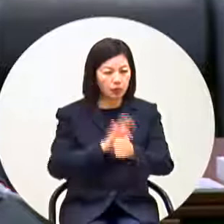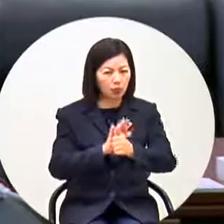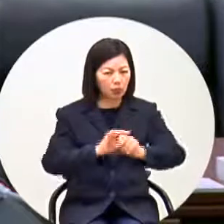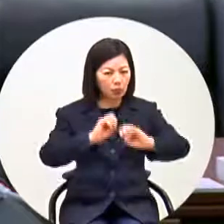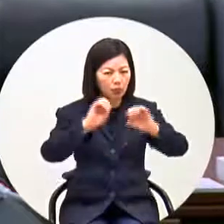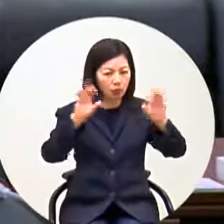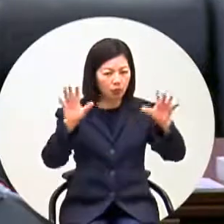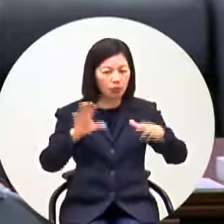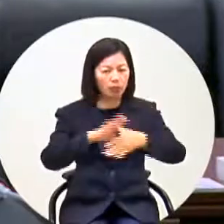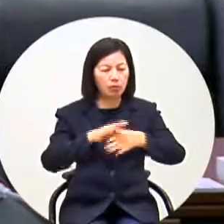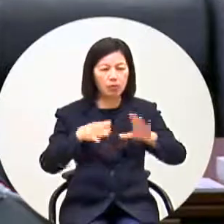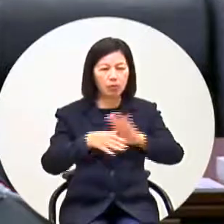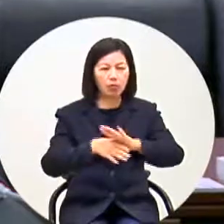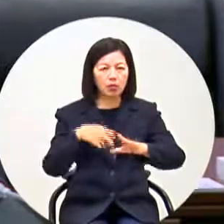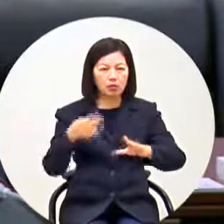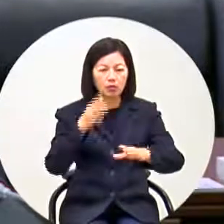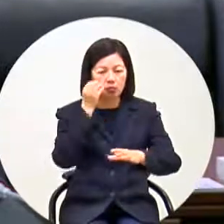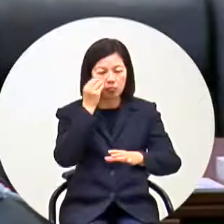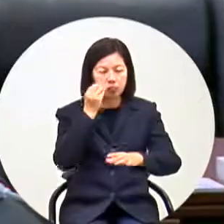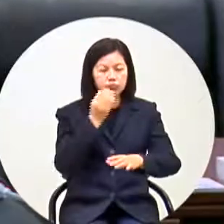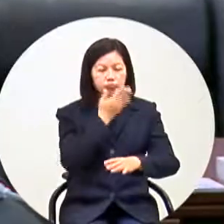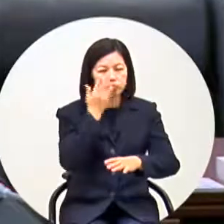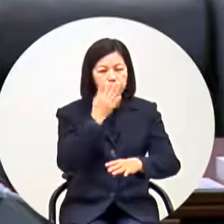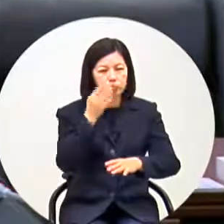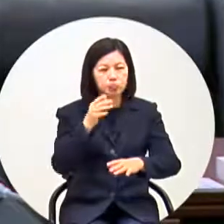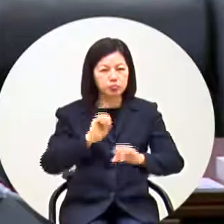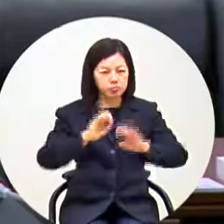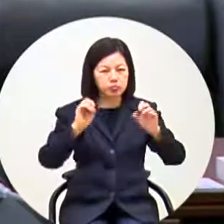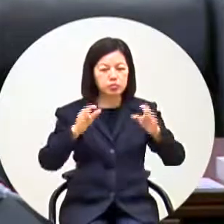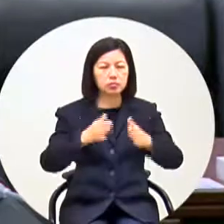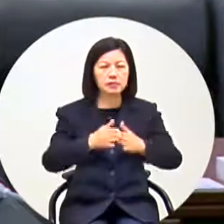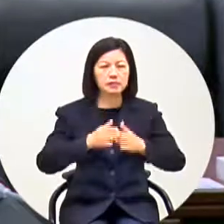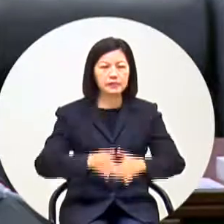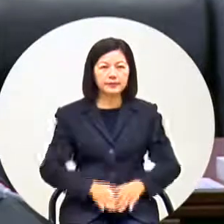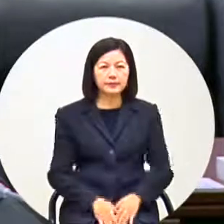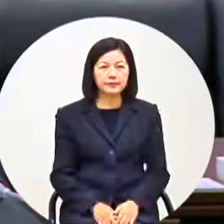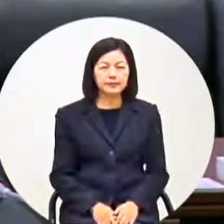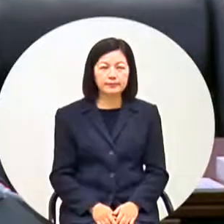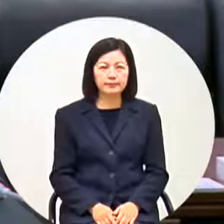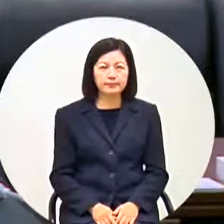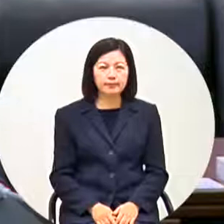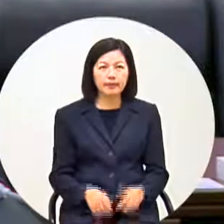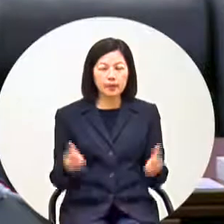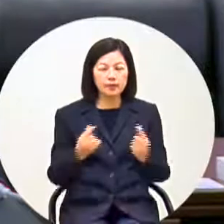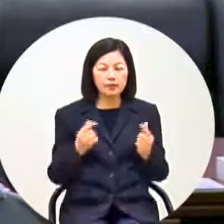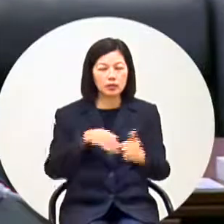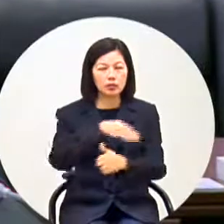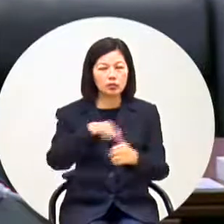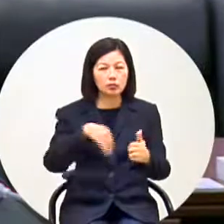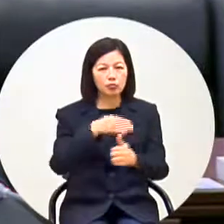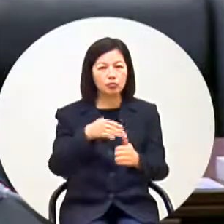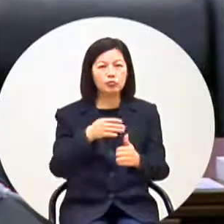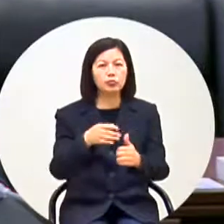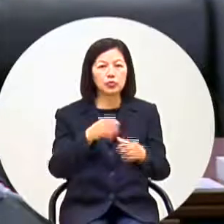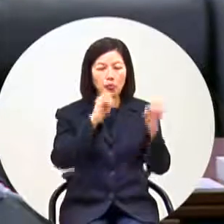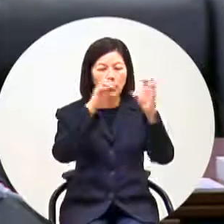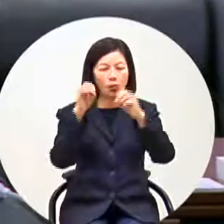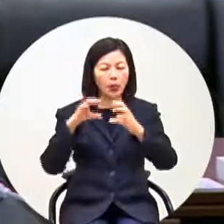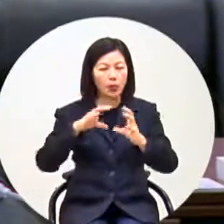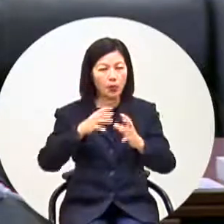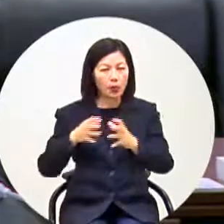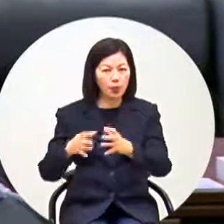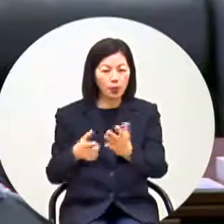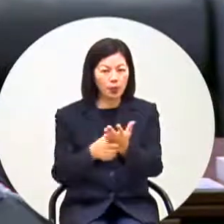哦。所以，像我们《孤独星球》的杂志，我们凤山景点也被入